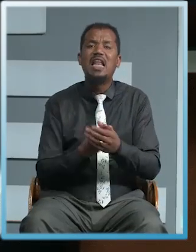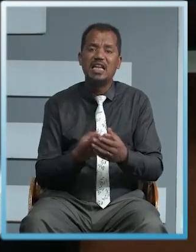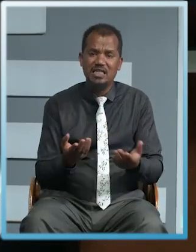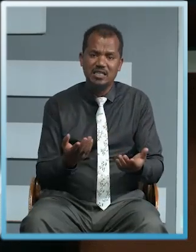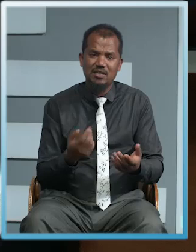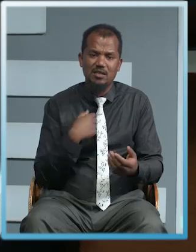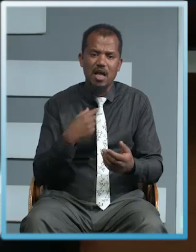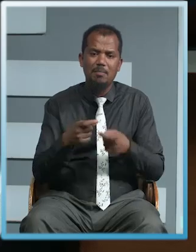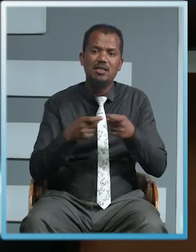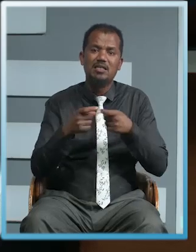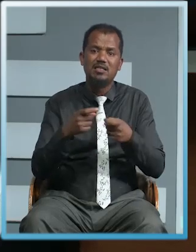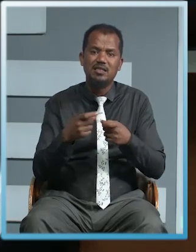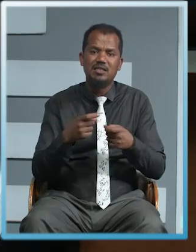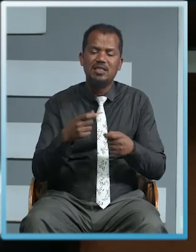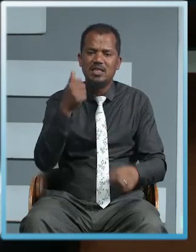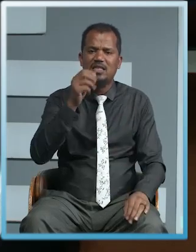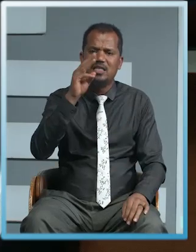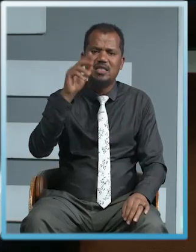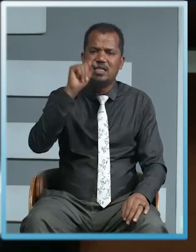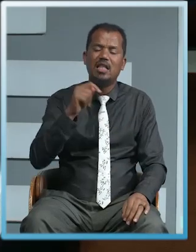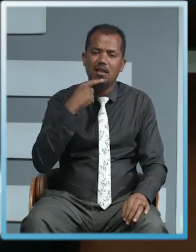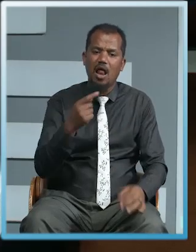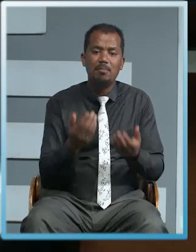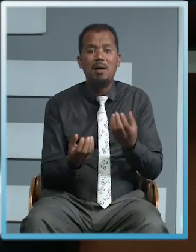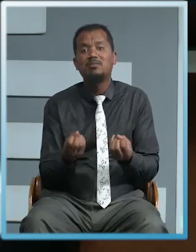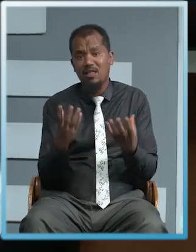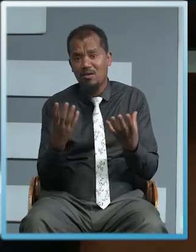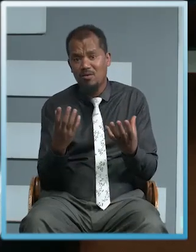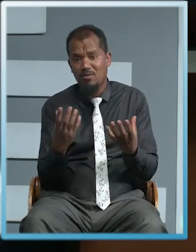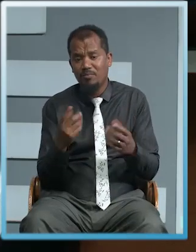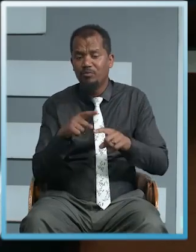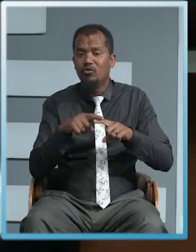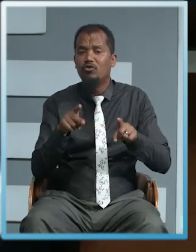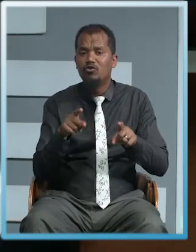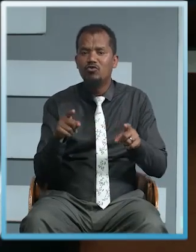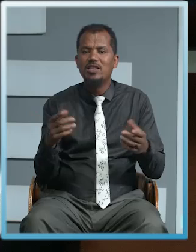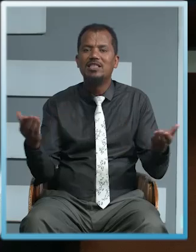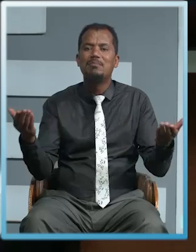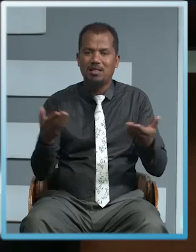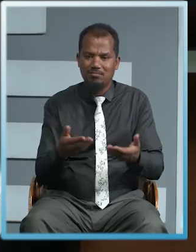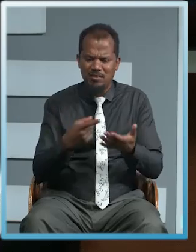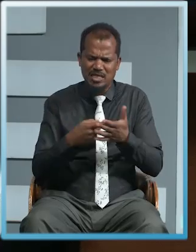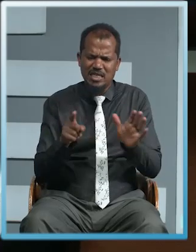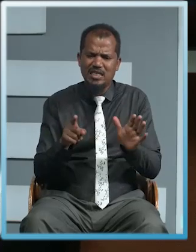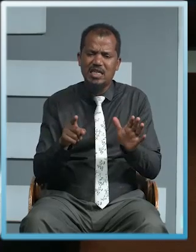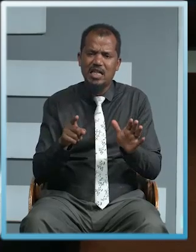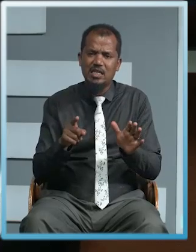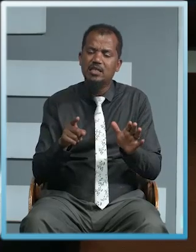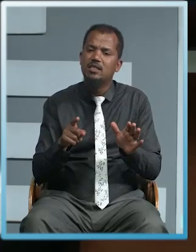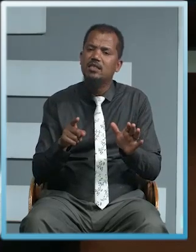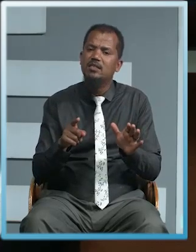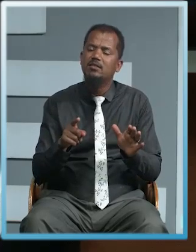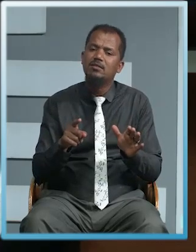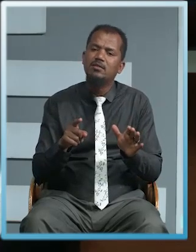من قزابت اسيت يلال يو بام الزانيو ليونتن ماستناقد قلس النات